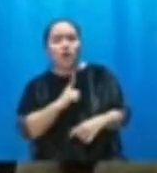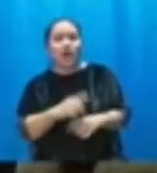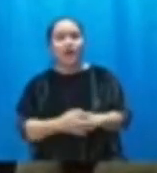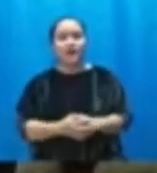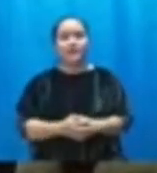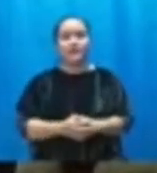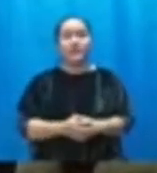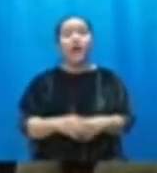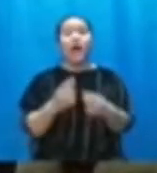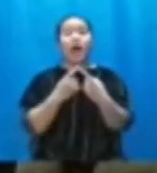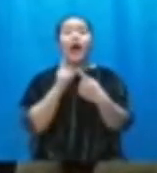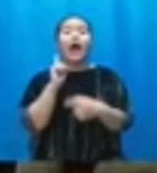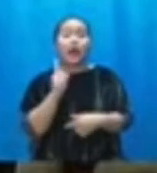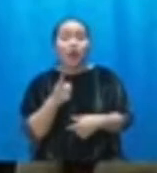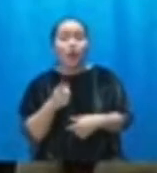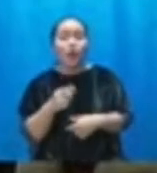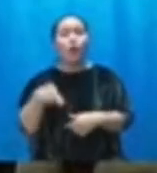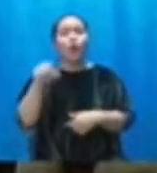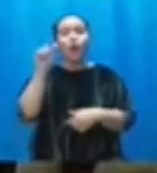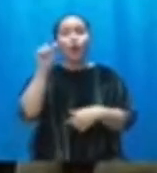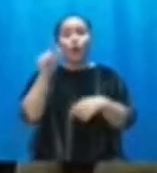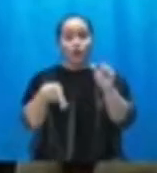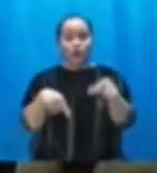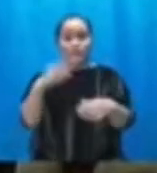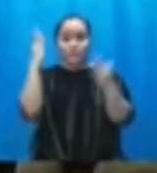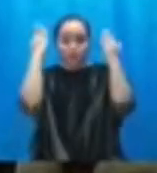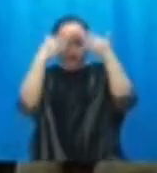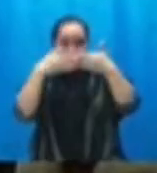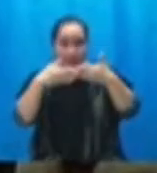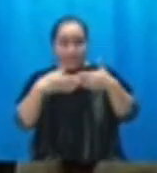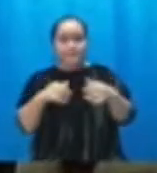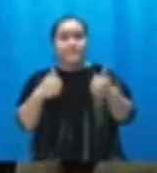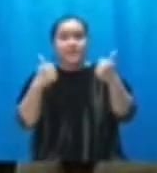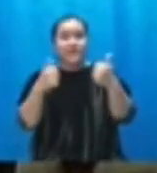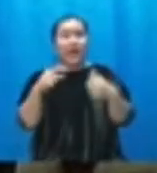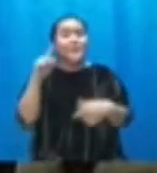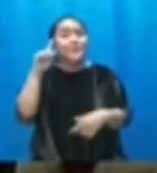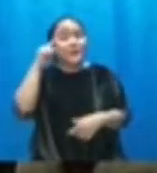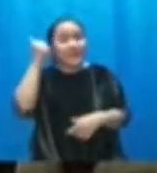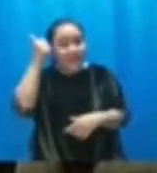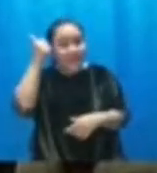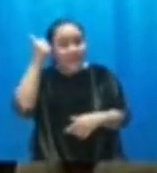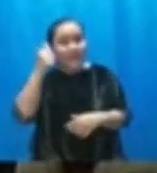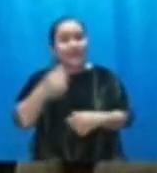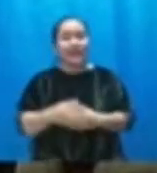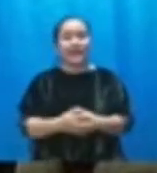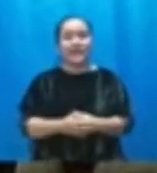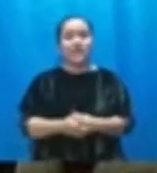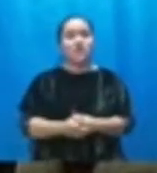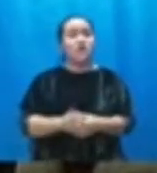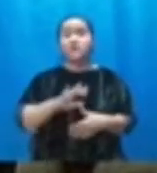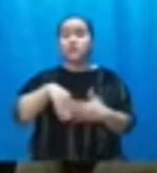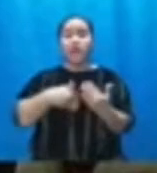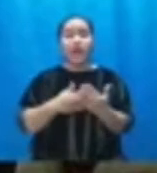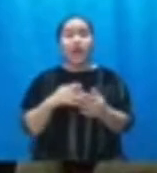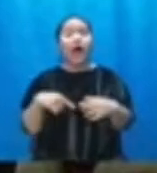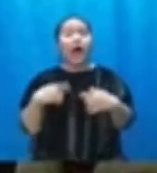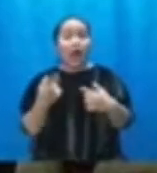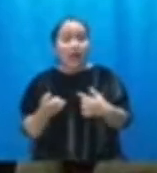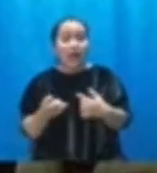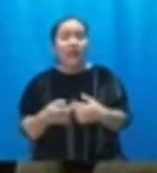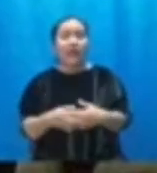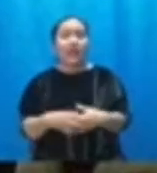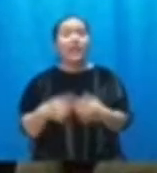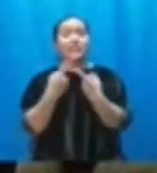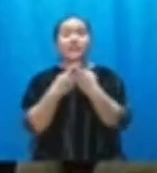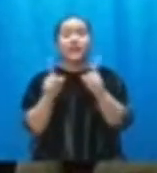Hai kalau orang yang buta itu masih bisa sangat pandai dan kita juga lihat pandai dalam hal segala hal tetapi